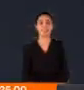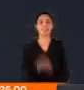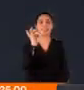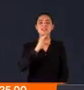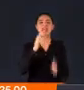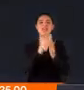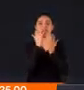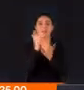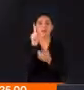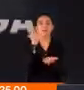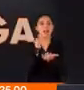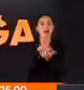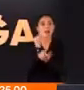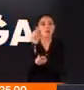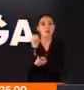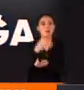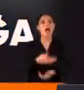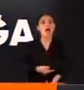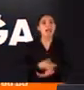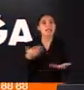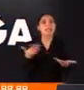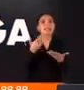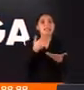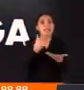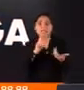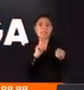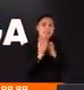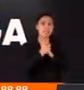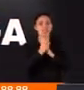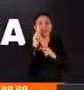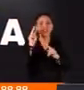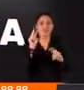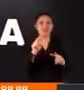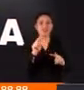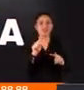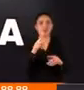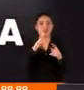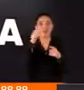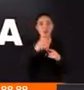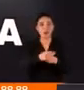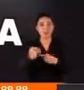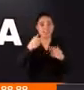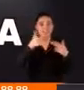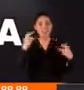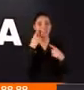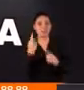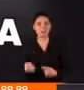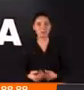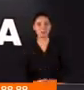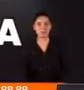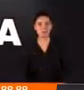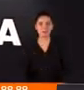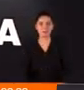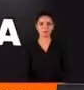Şimdi evcil bir kaplumbağanın acıktığında nasıl bir ninjaya dönüşebildiğini göreceksiniz. İşte sıra dışı firarın hikayesi